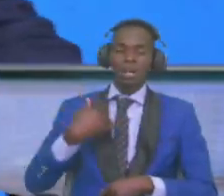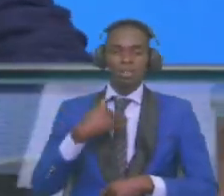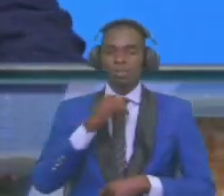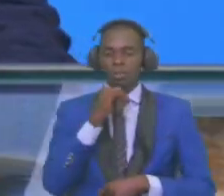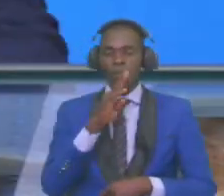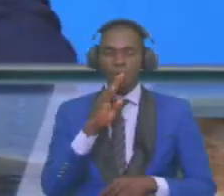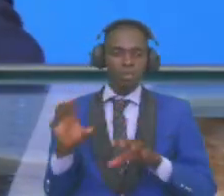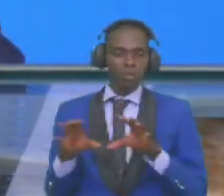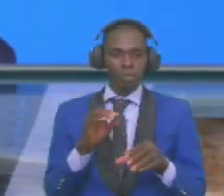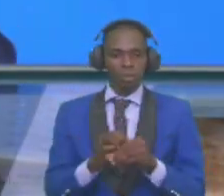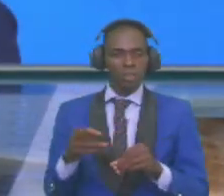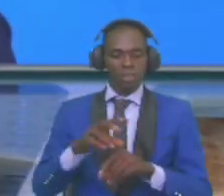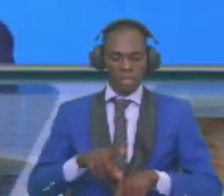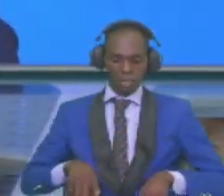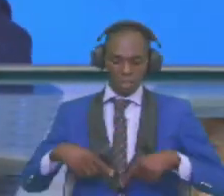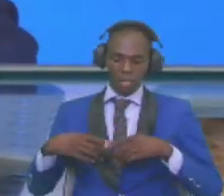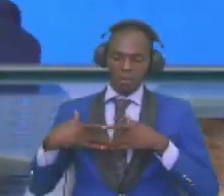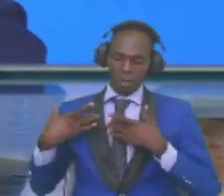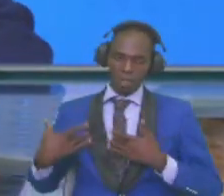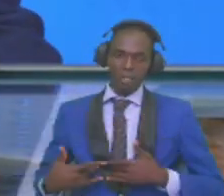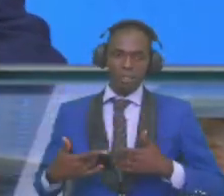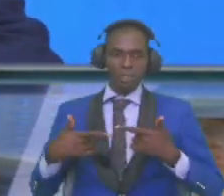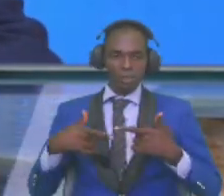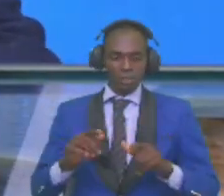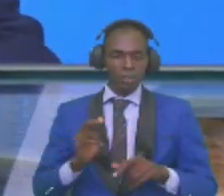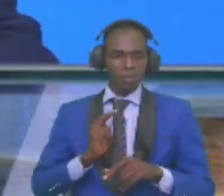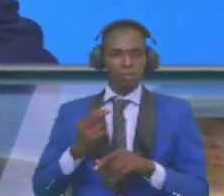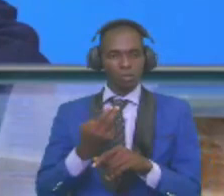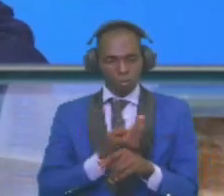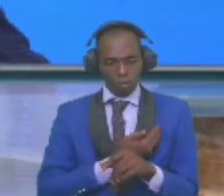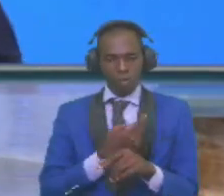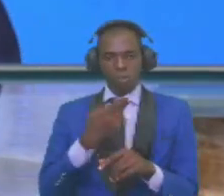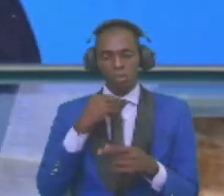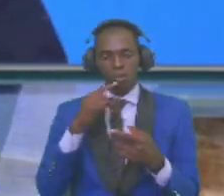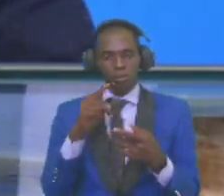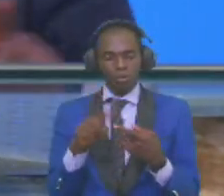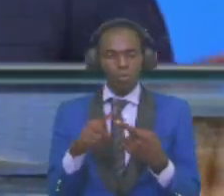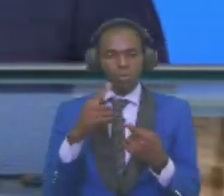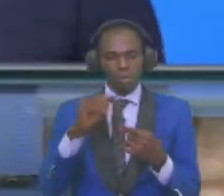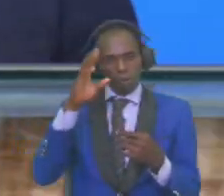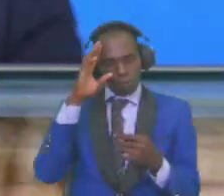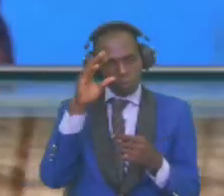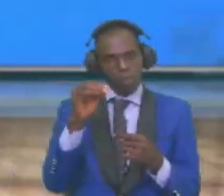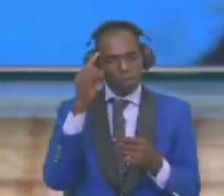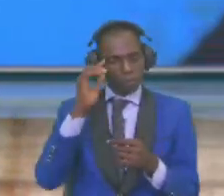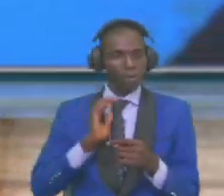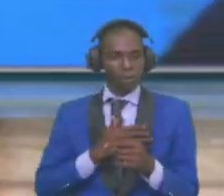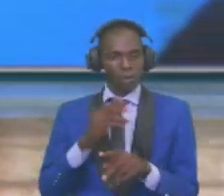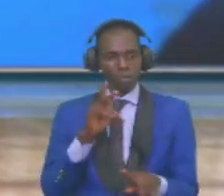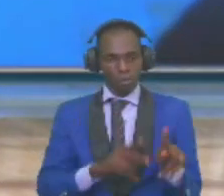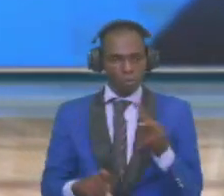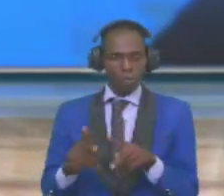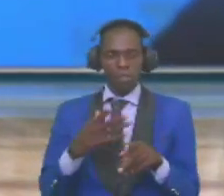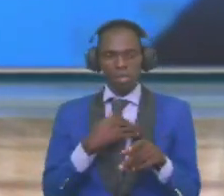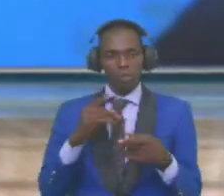fait dans leurs cordes à leur vue s'est dit ici que et montre du courage pour notre